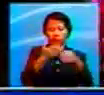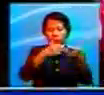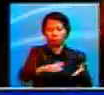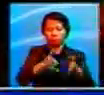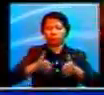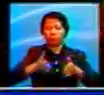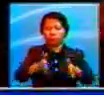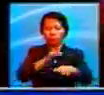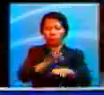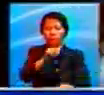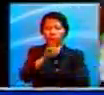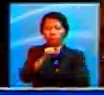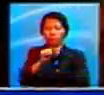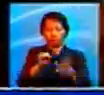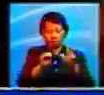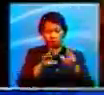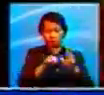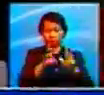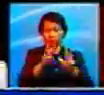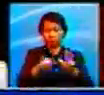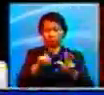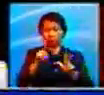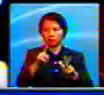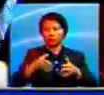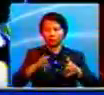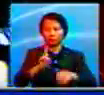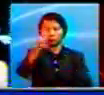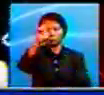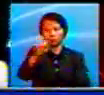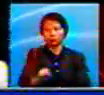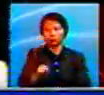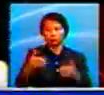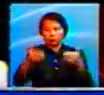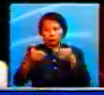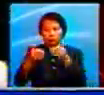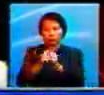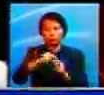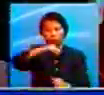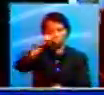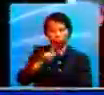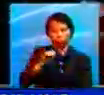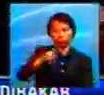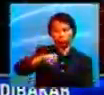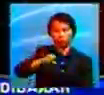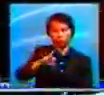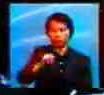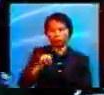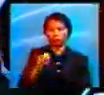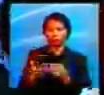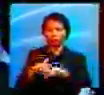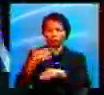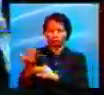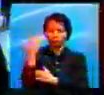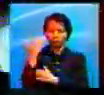jalan raya di kilometer 306.1 Lebuh Raya Utara Selatan berhampiran Gua Tempurung Kampar awal pagi Khamis